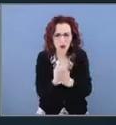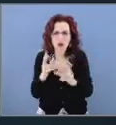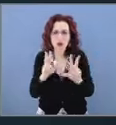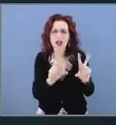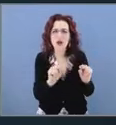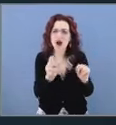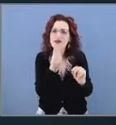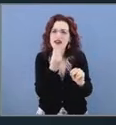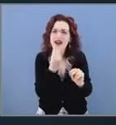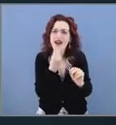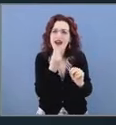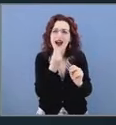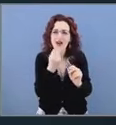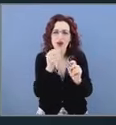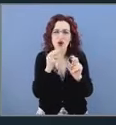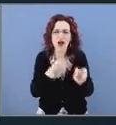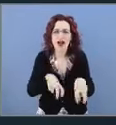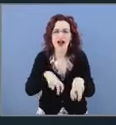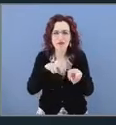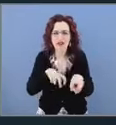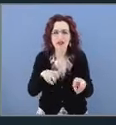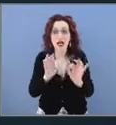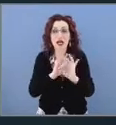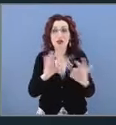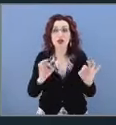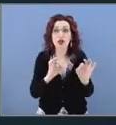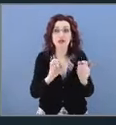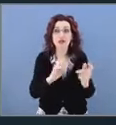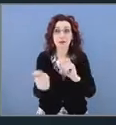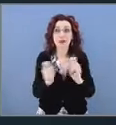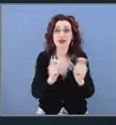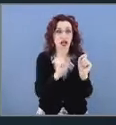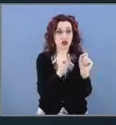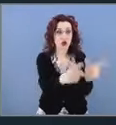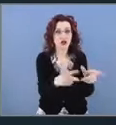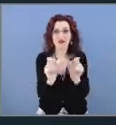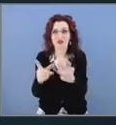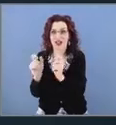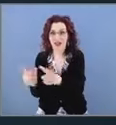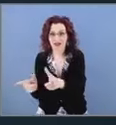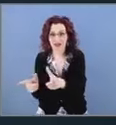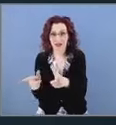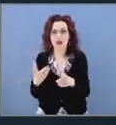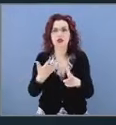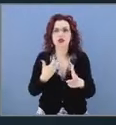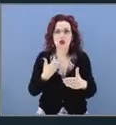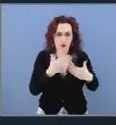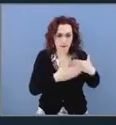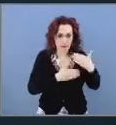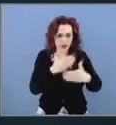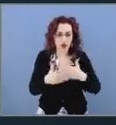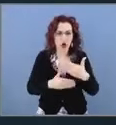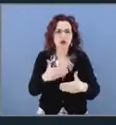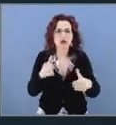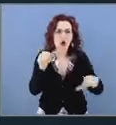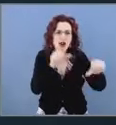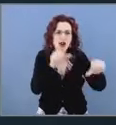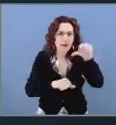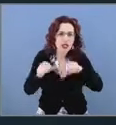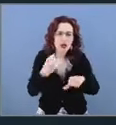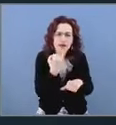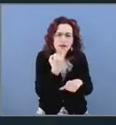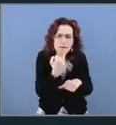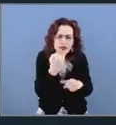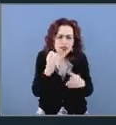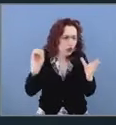sul mercato utilizzando il percorso di laboratori di microinnovazione e i laboratori dei nostri